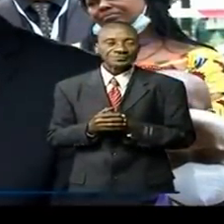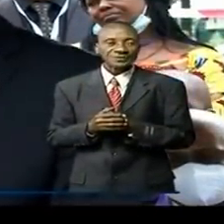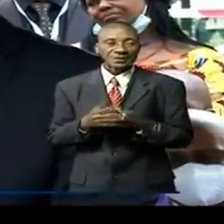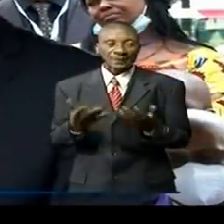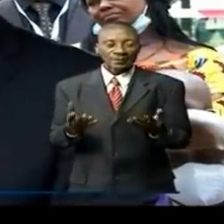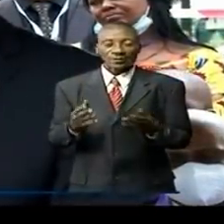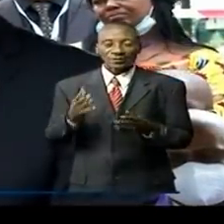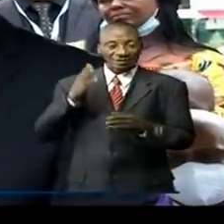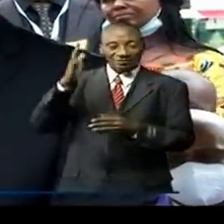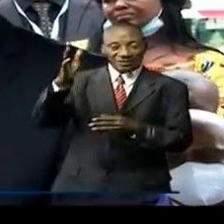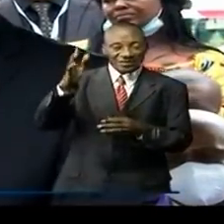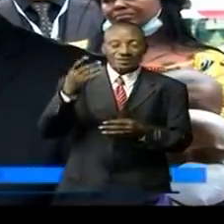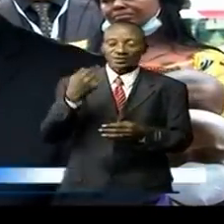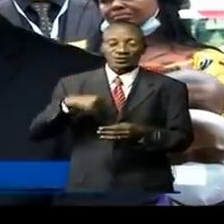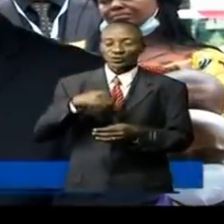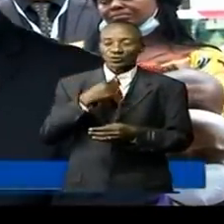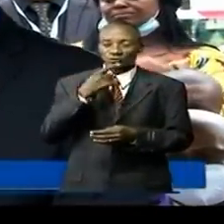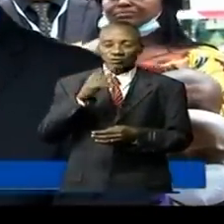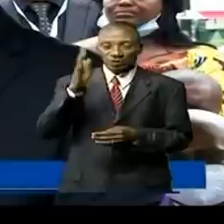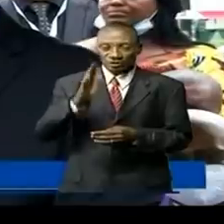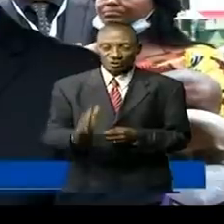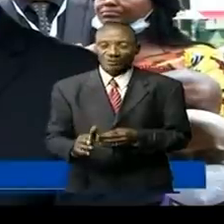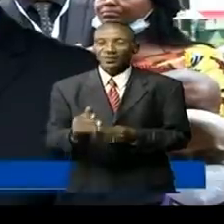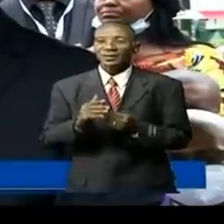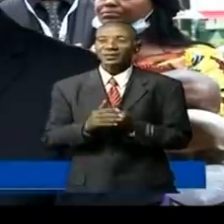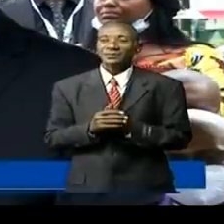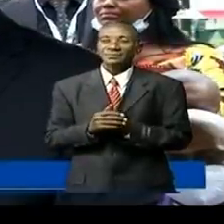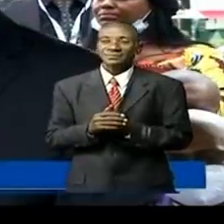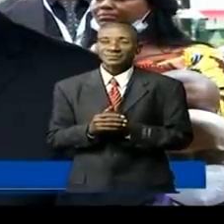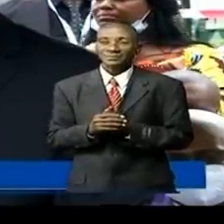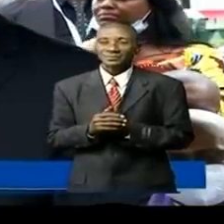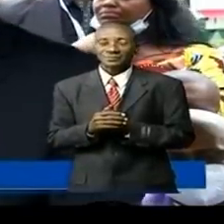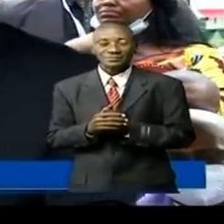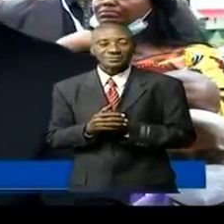jamais, mais qui n'est pas le dernier mot.